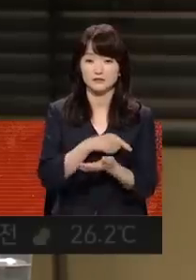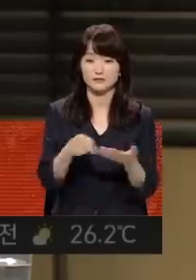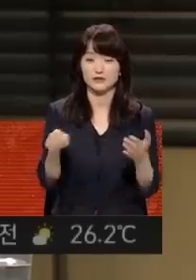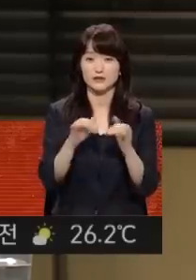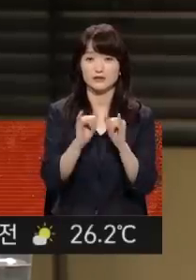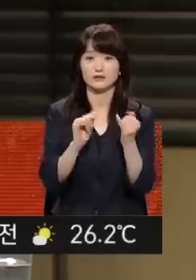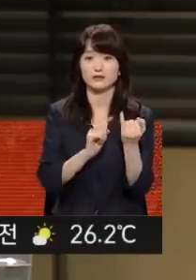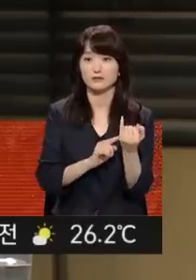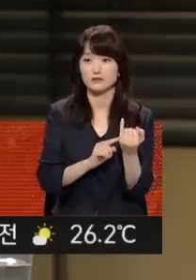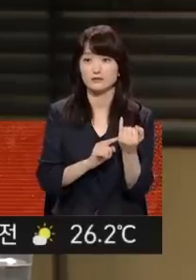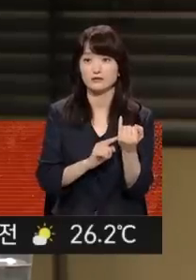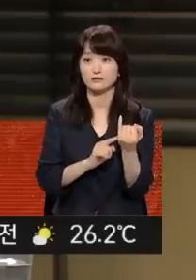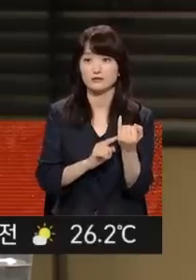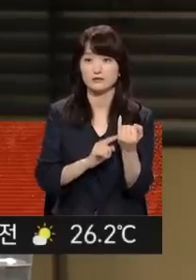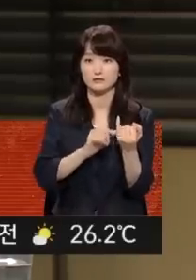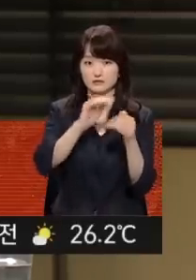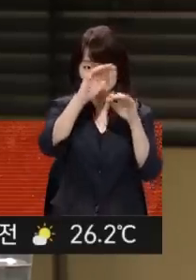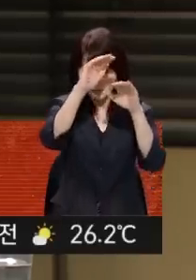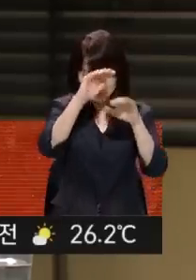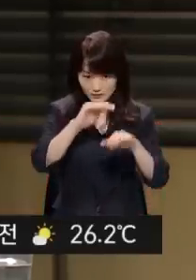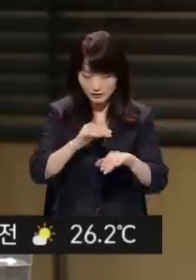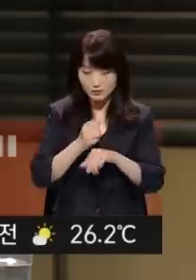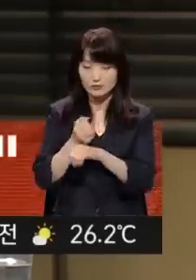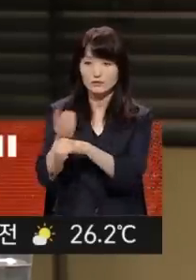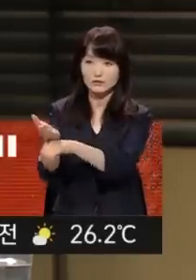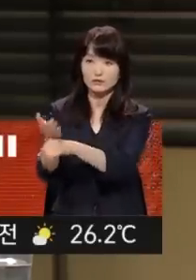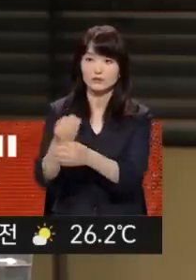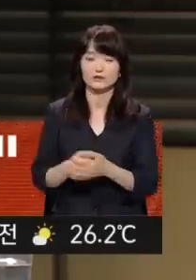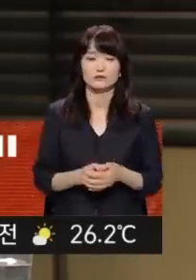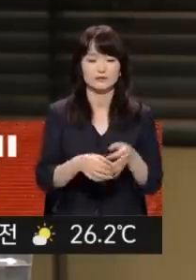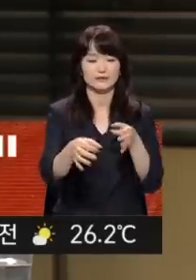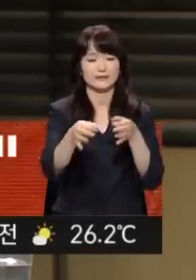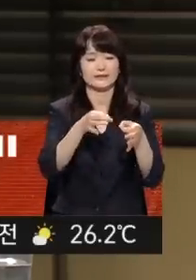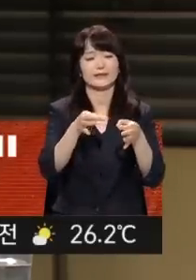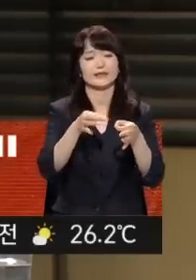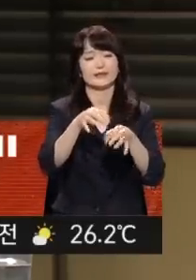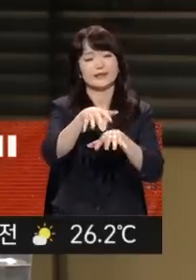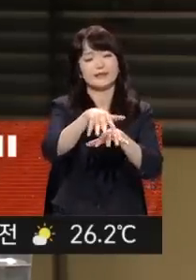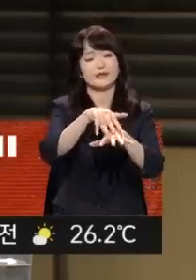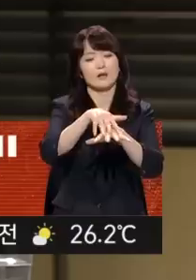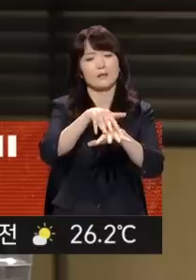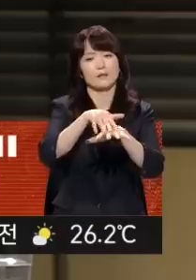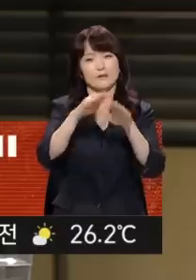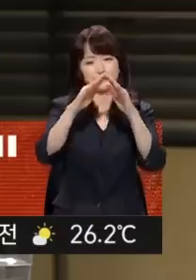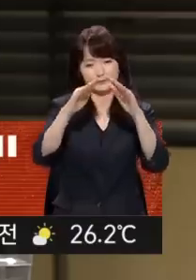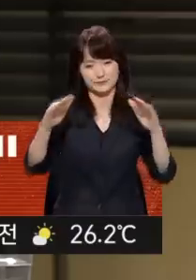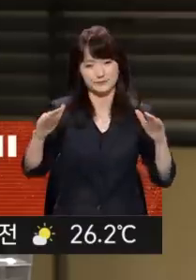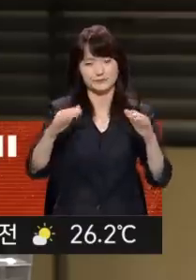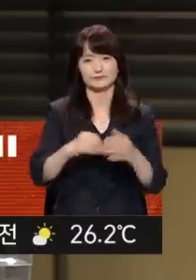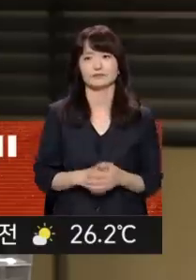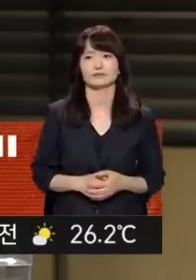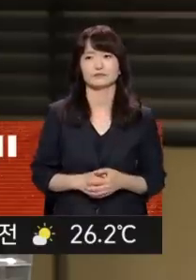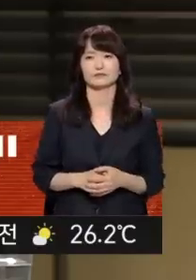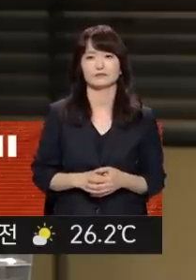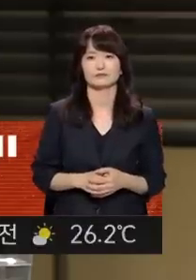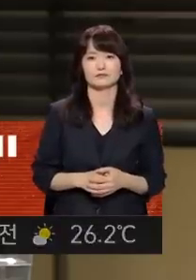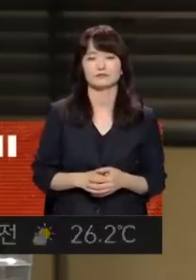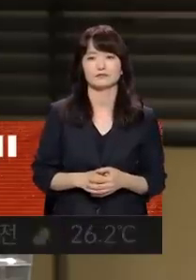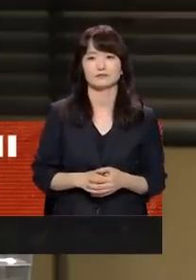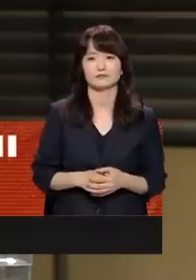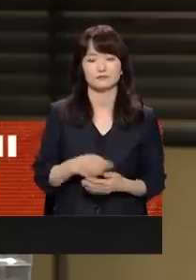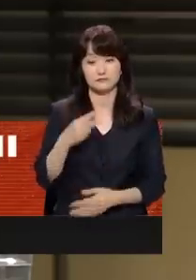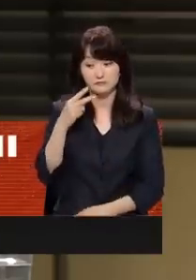여성의 얘기를 좀 제가 전해드리면 그 가게 형태를 이렇게 천막으로 되어 있는 형태였는데이 폐성이 담배를 피러 받고